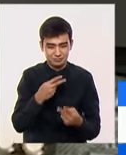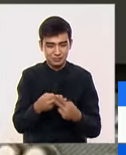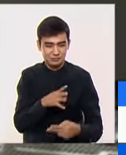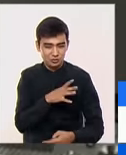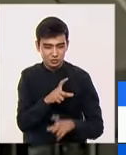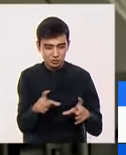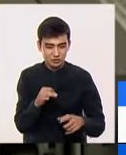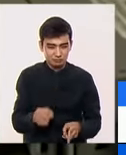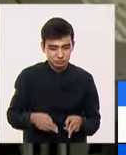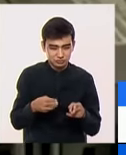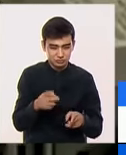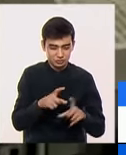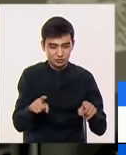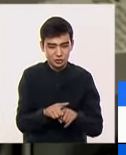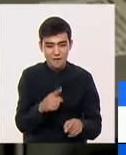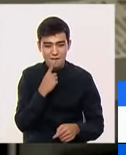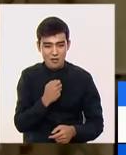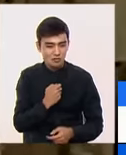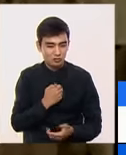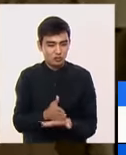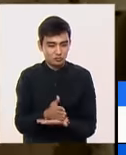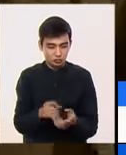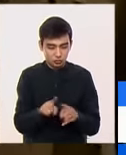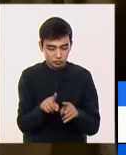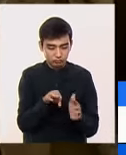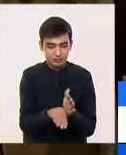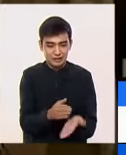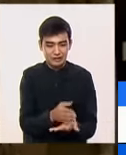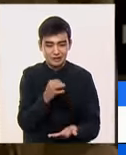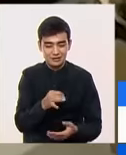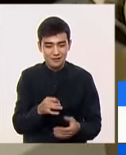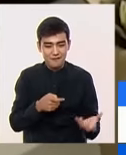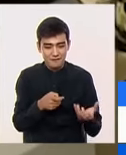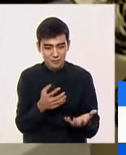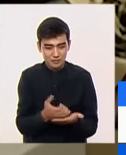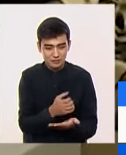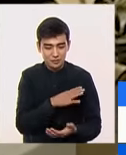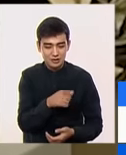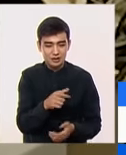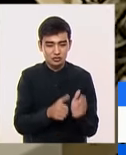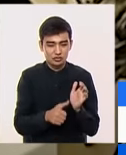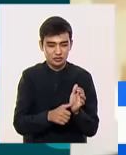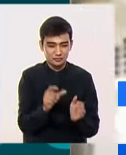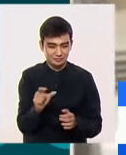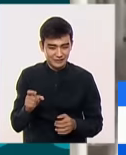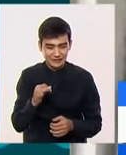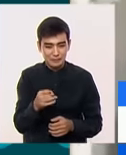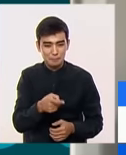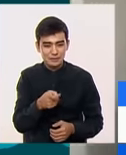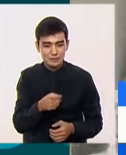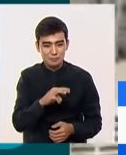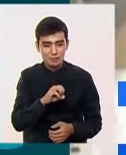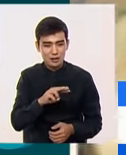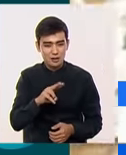среди задержанных есть и военнослужащий при нём оперативники нашли автомат акс у 60 патронов и пистолета марки stalker